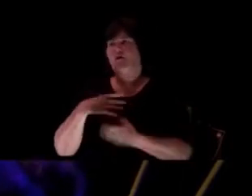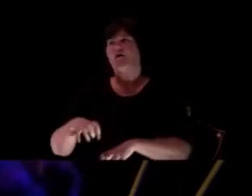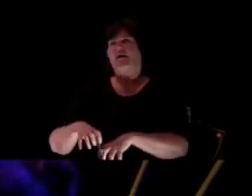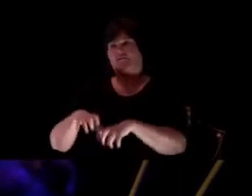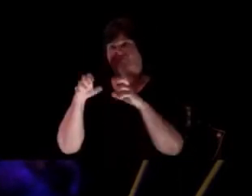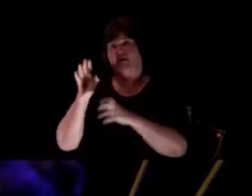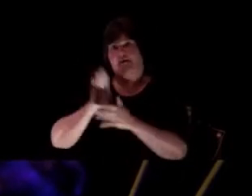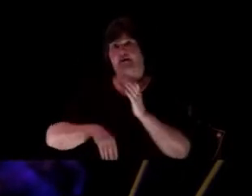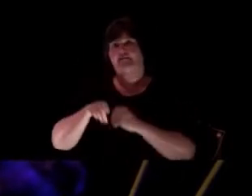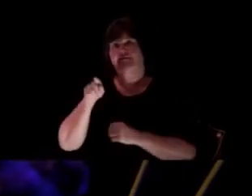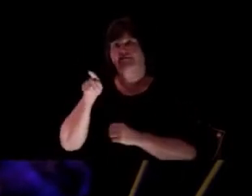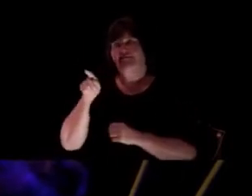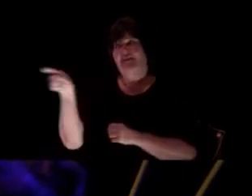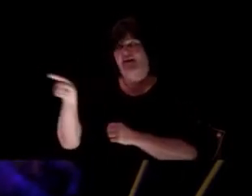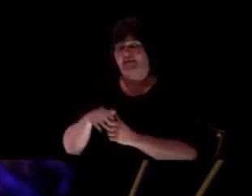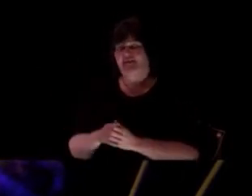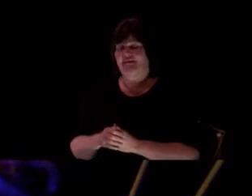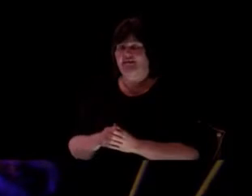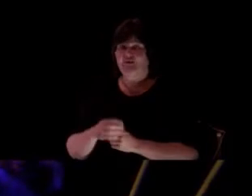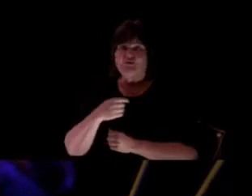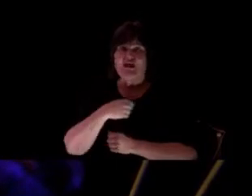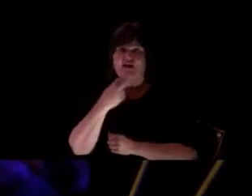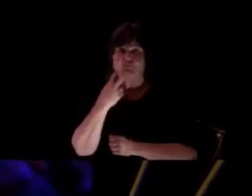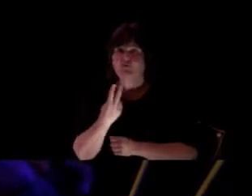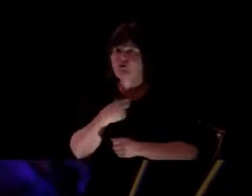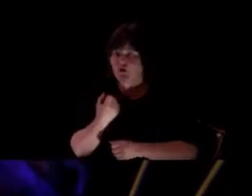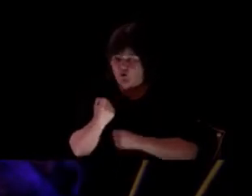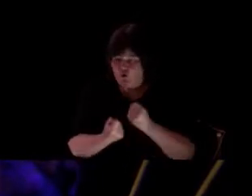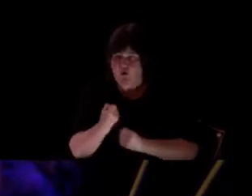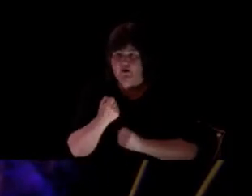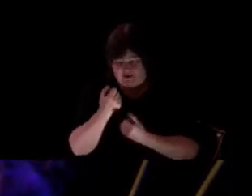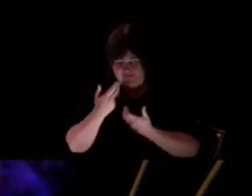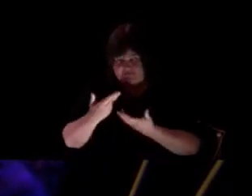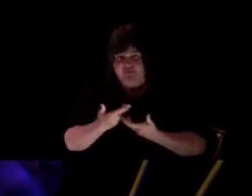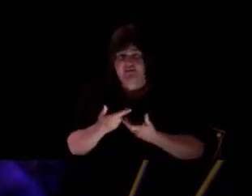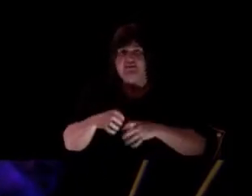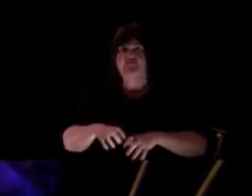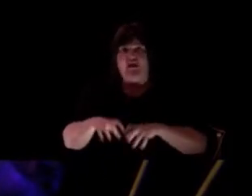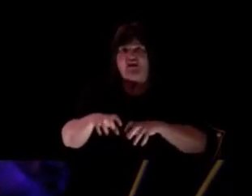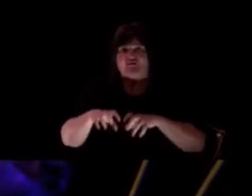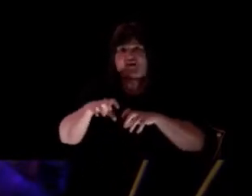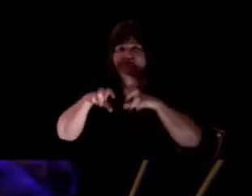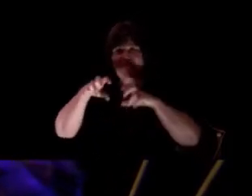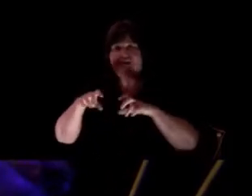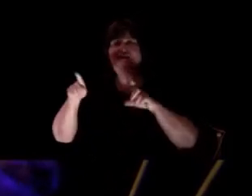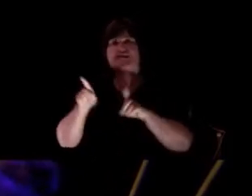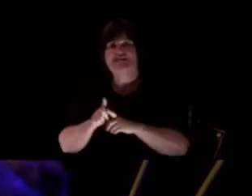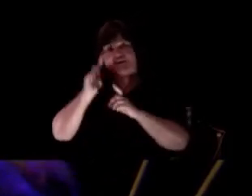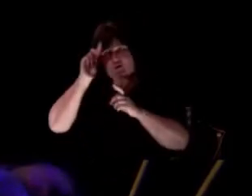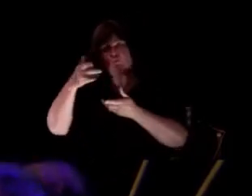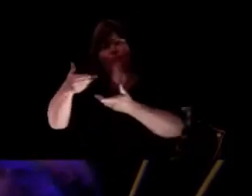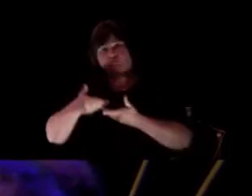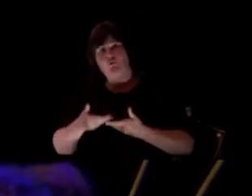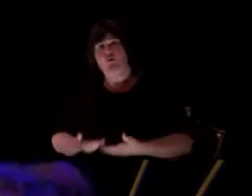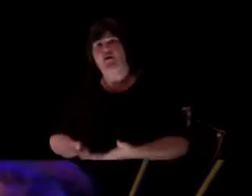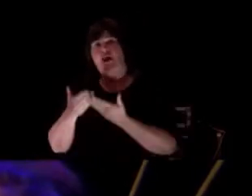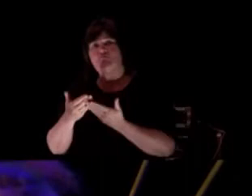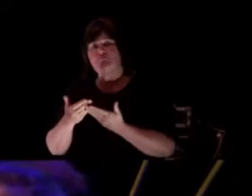jeg skulle få det ille nok til at jeg også kunne få noe hjelp. Og det endte med at jeg fikk noen diagnoser, og mamma fikk mer